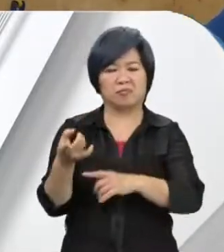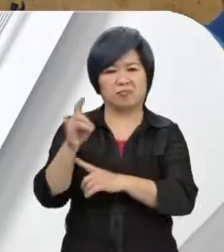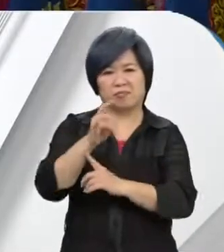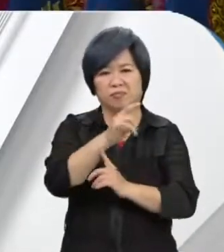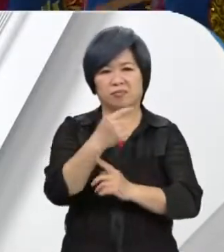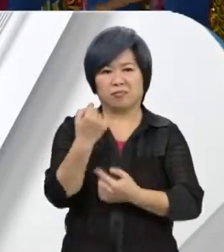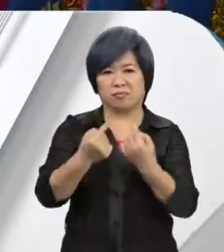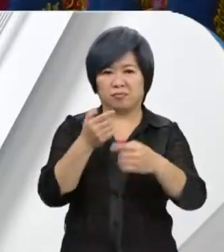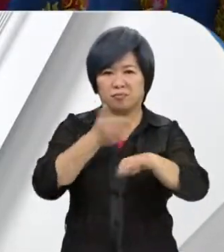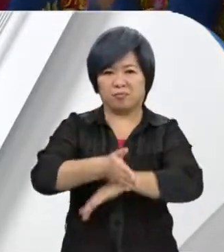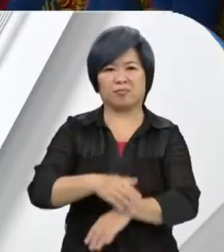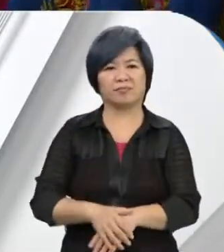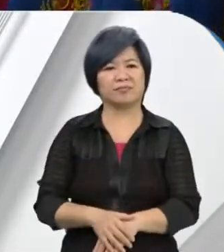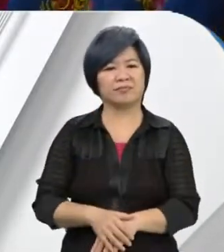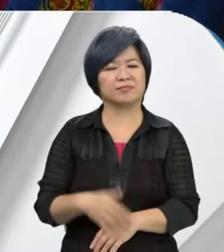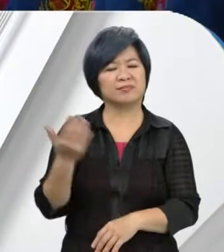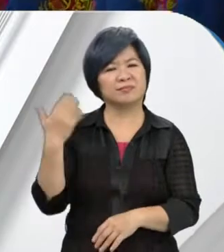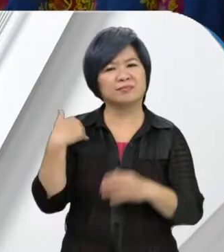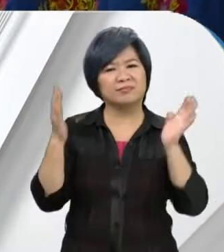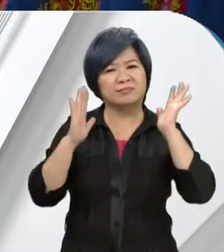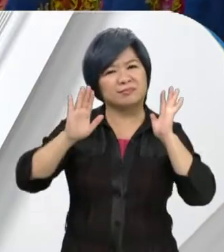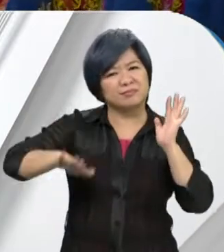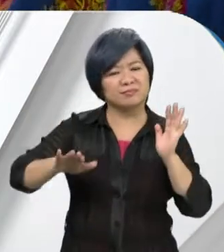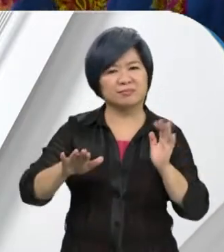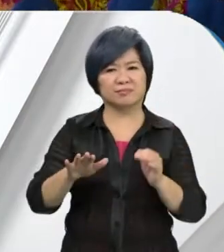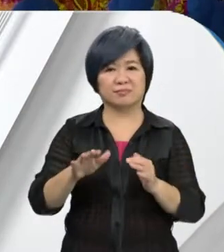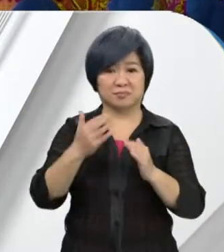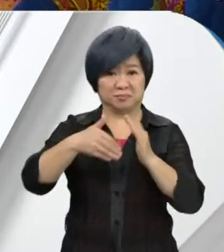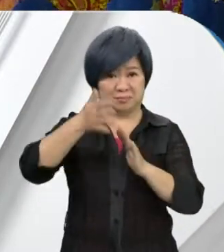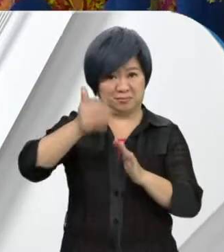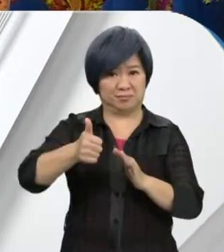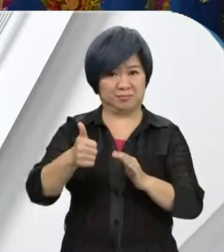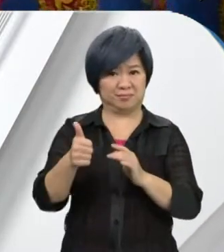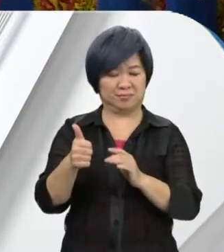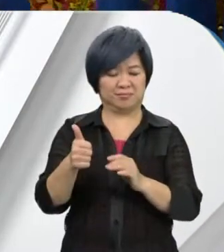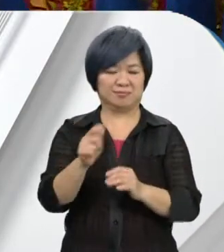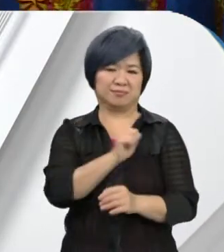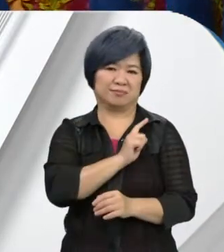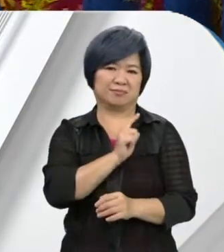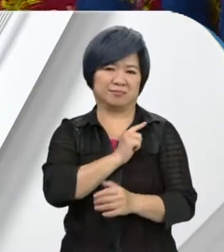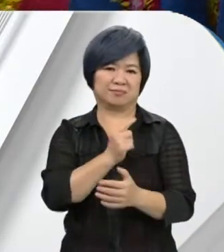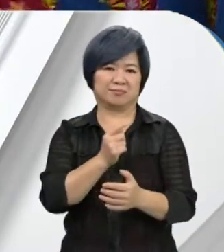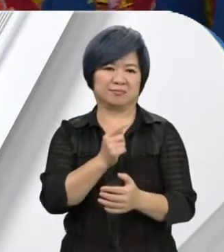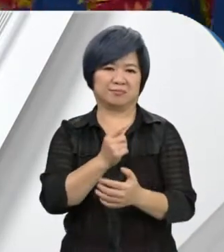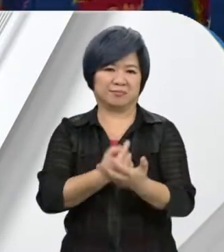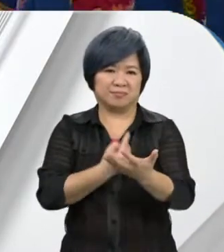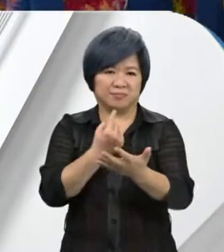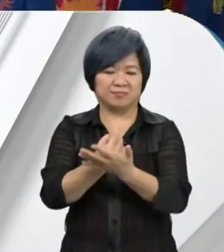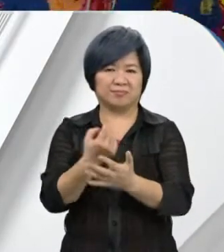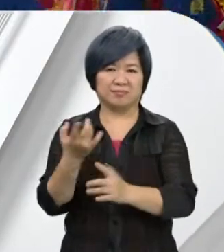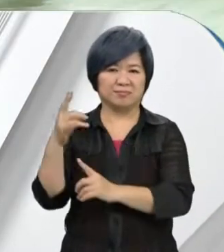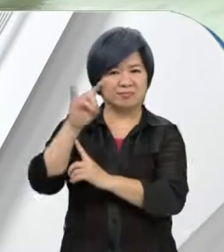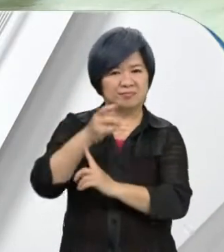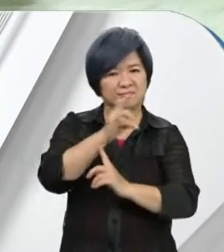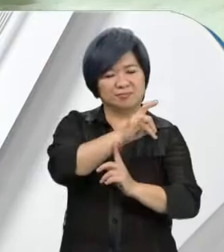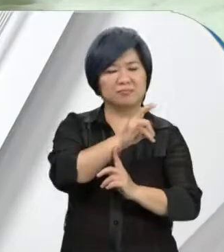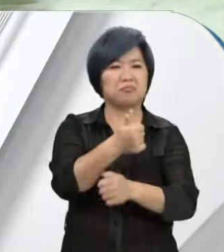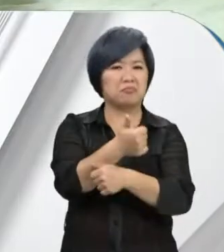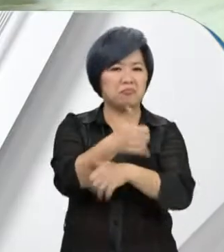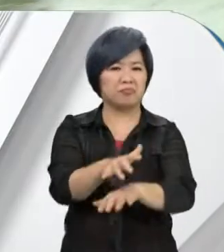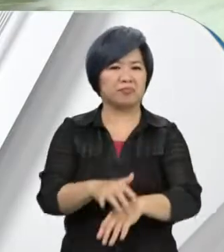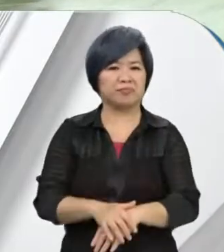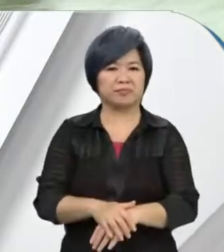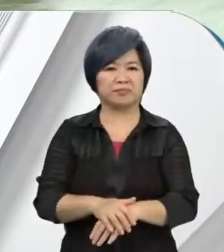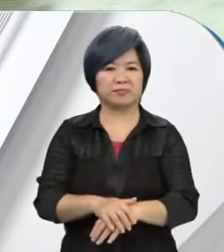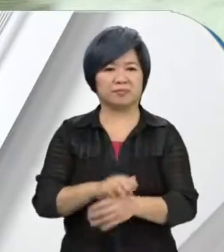梁哈，细细个对啊，杨梁哈也有参与过了哈。不是